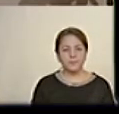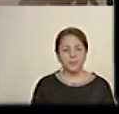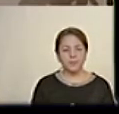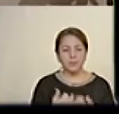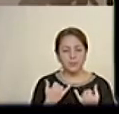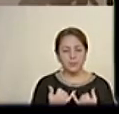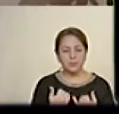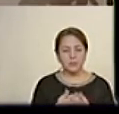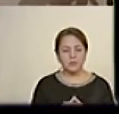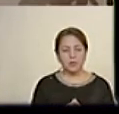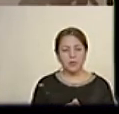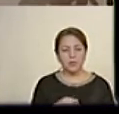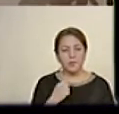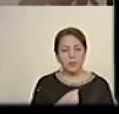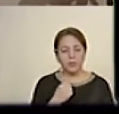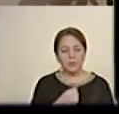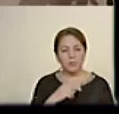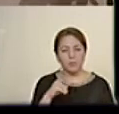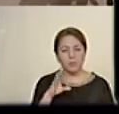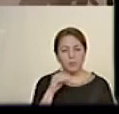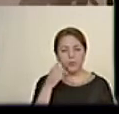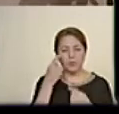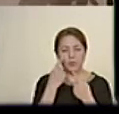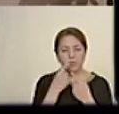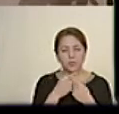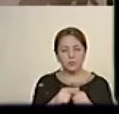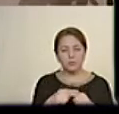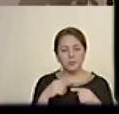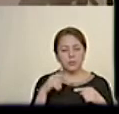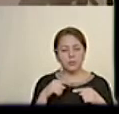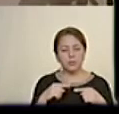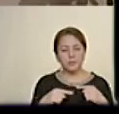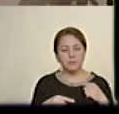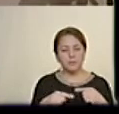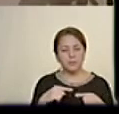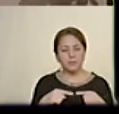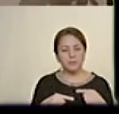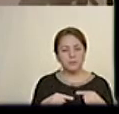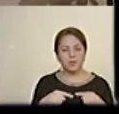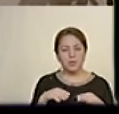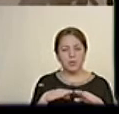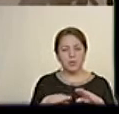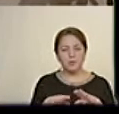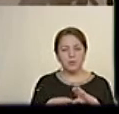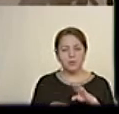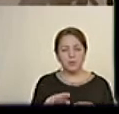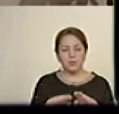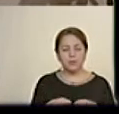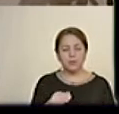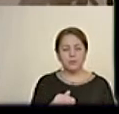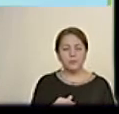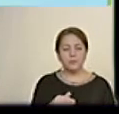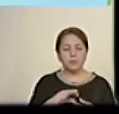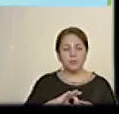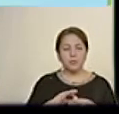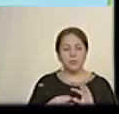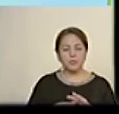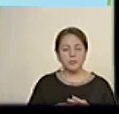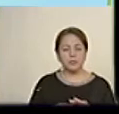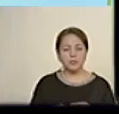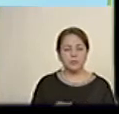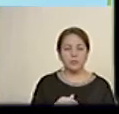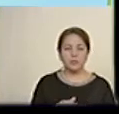А теперь поработаем по технологии соответствий. Предложением, данным в левом столбце,